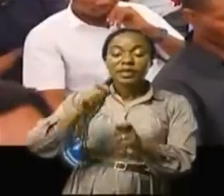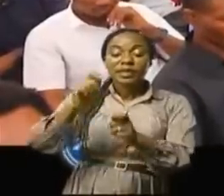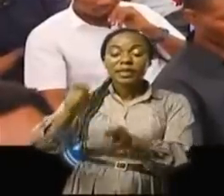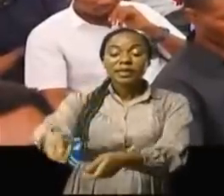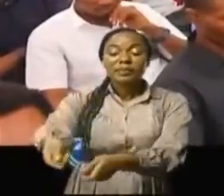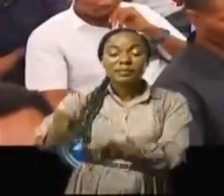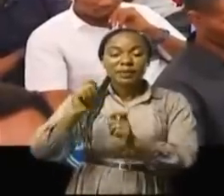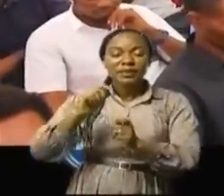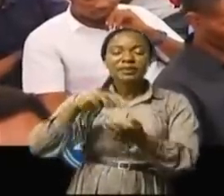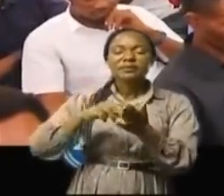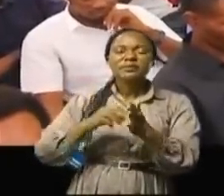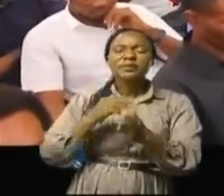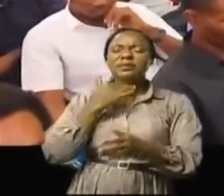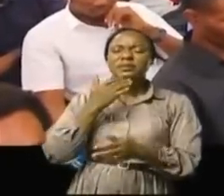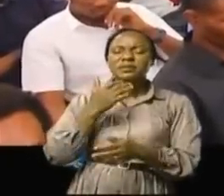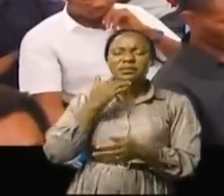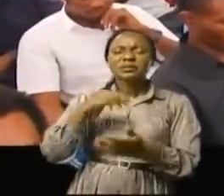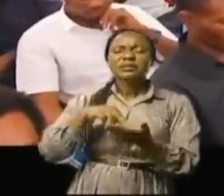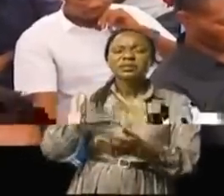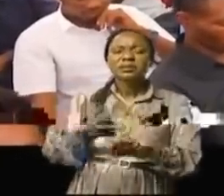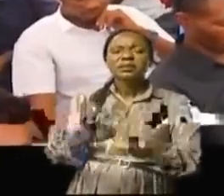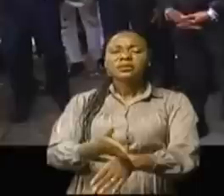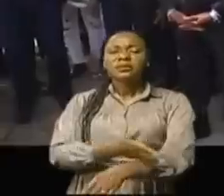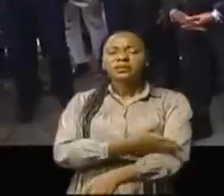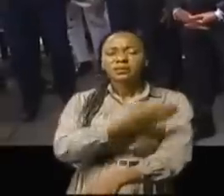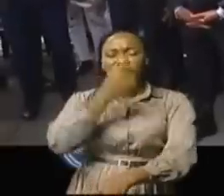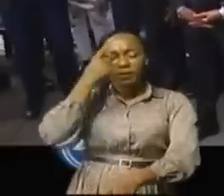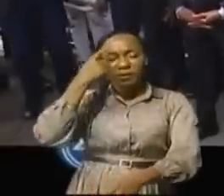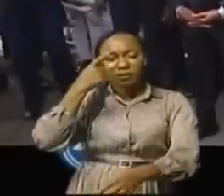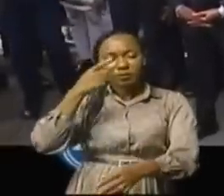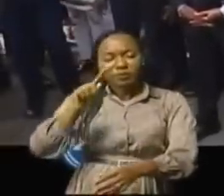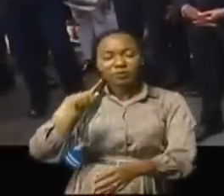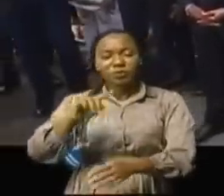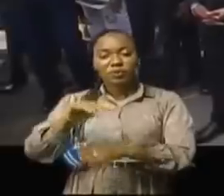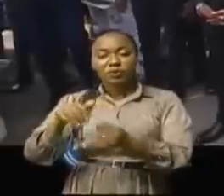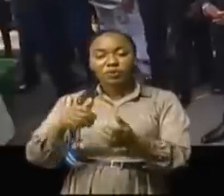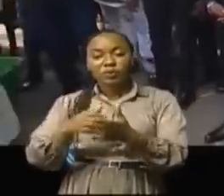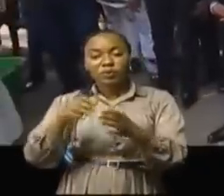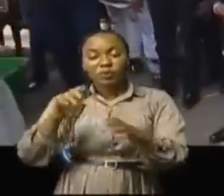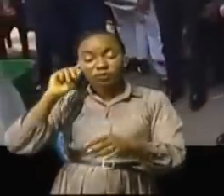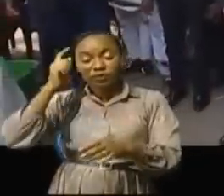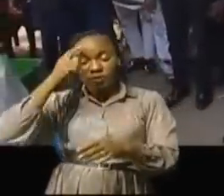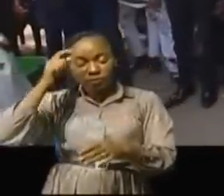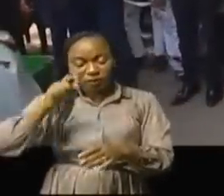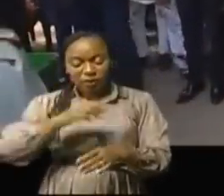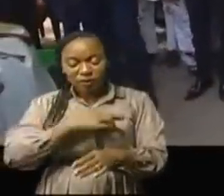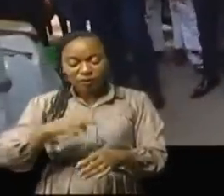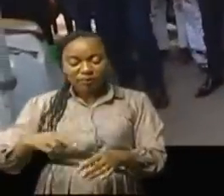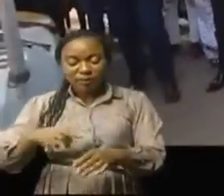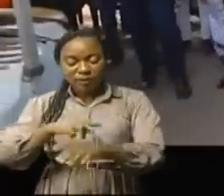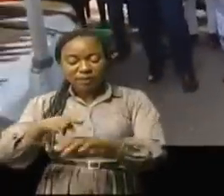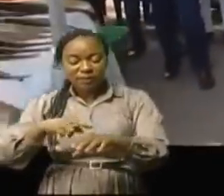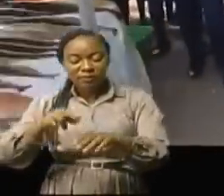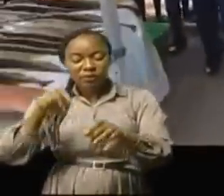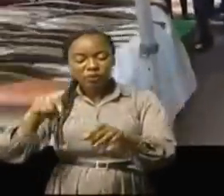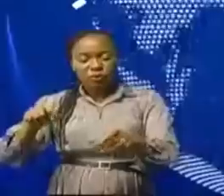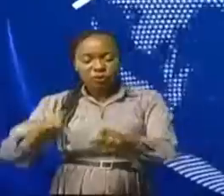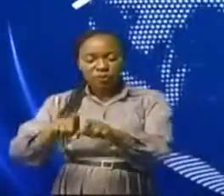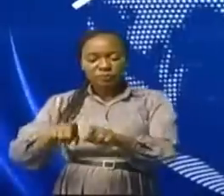un secteur riche et générateur de revenus pour un plus grand nombre. Le gouvernement de la République y attache un intérêt